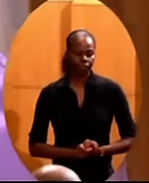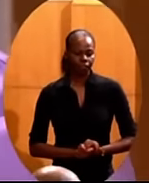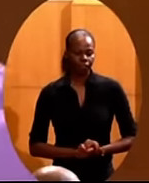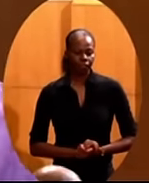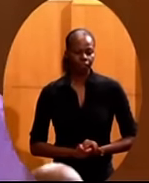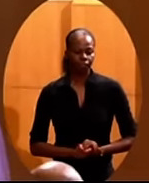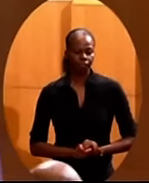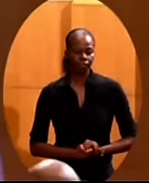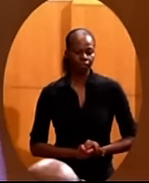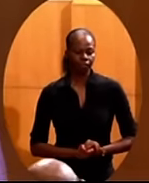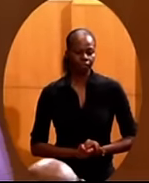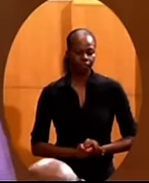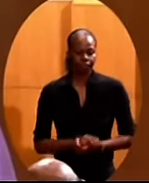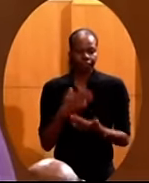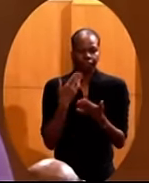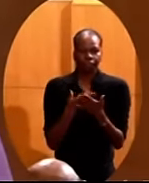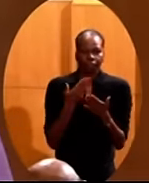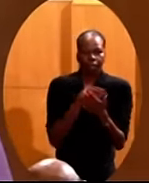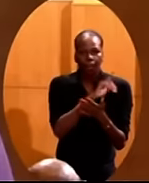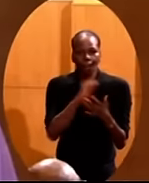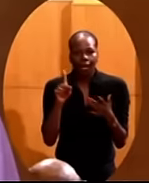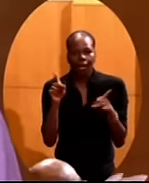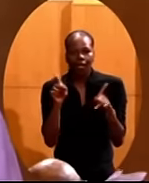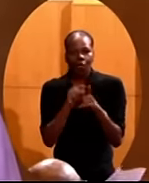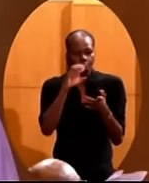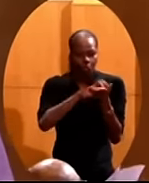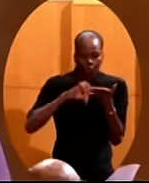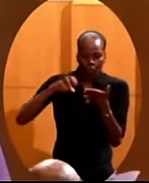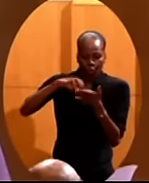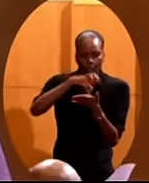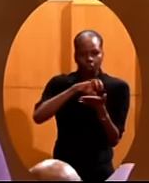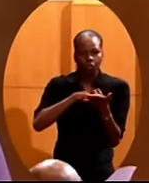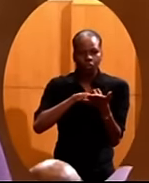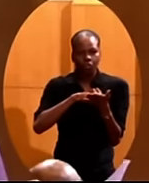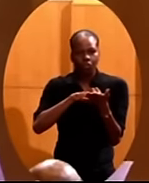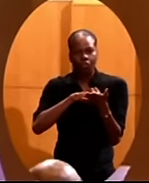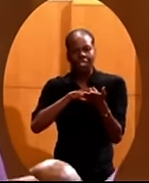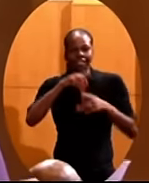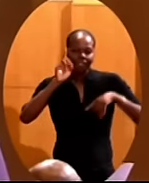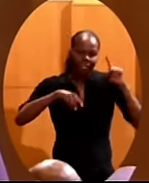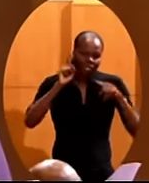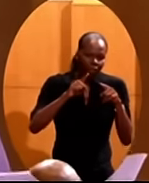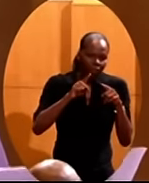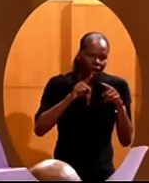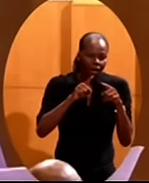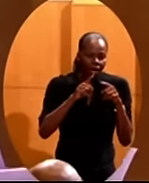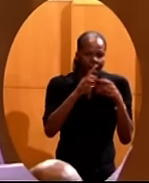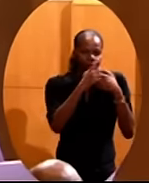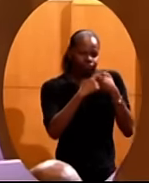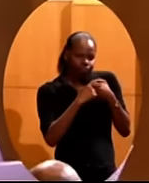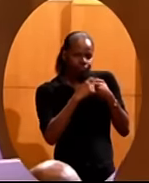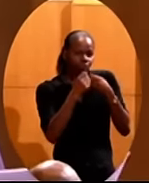il s'agit non pas de sopoudrer les communes en fonction de leur appartenance à notre